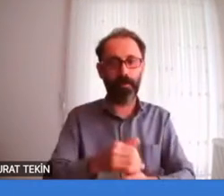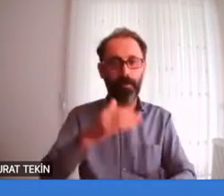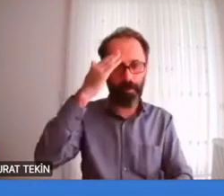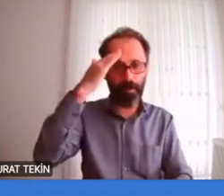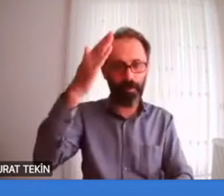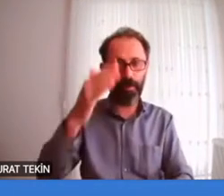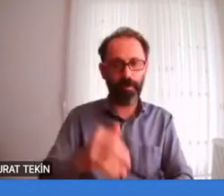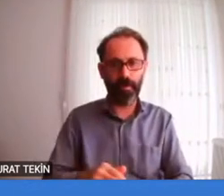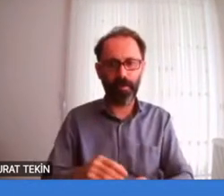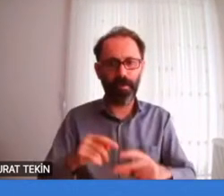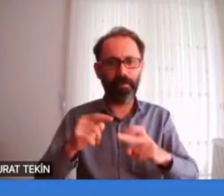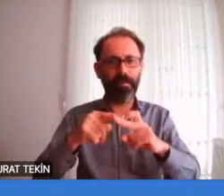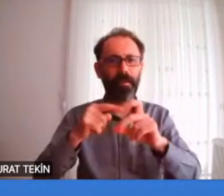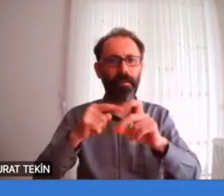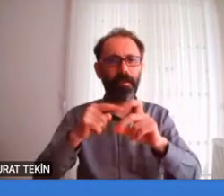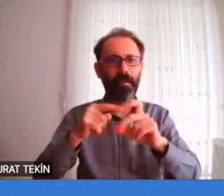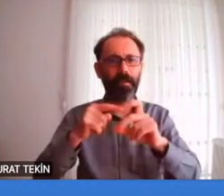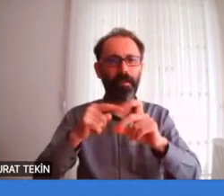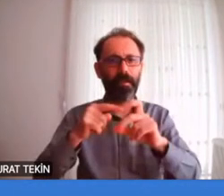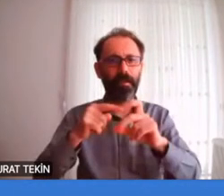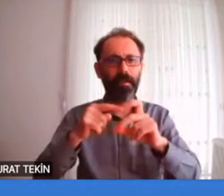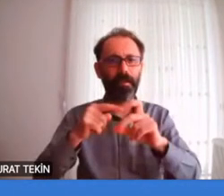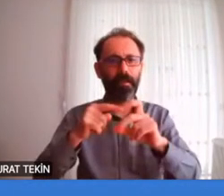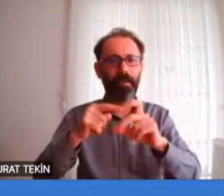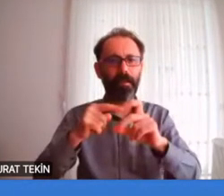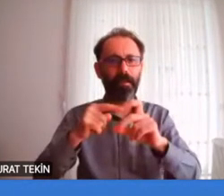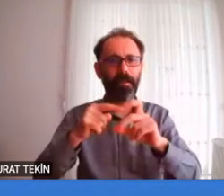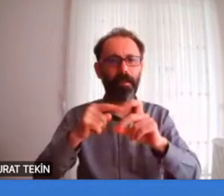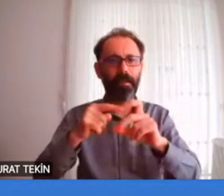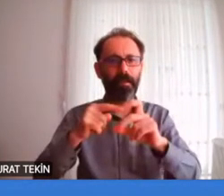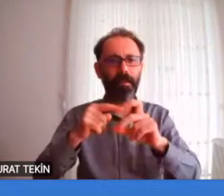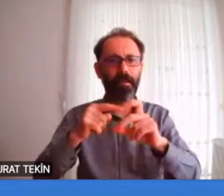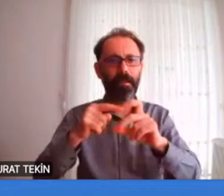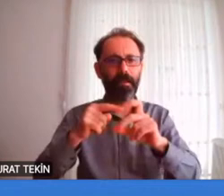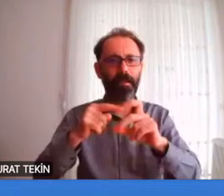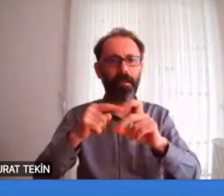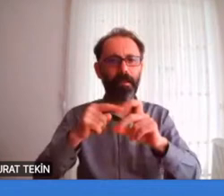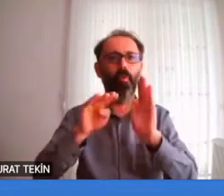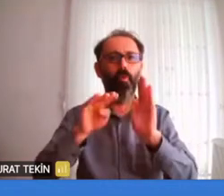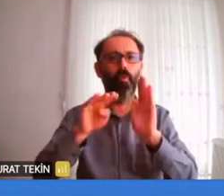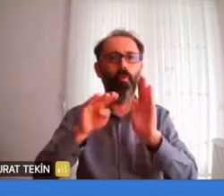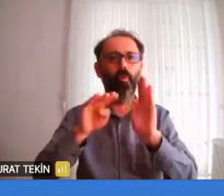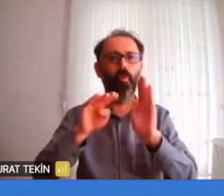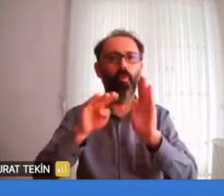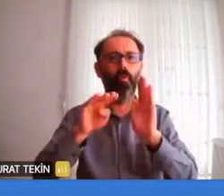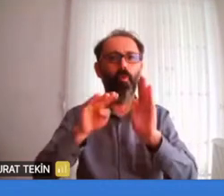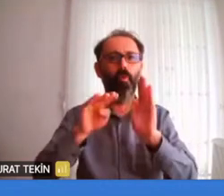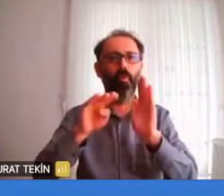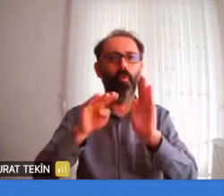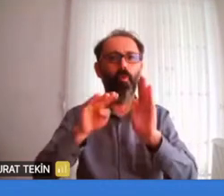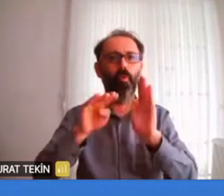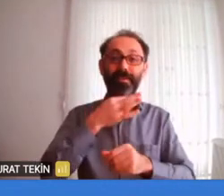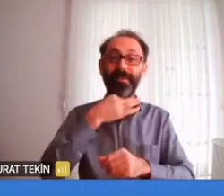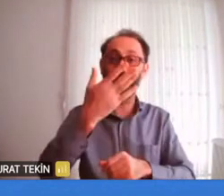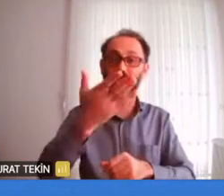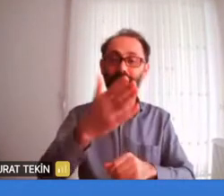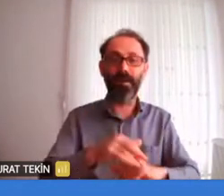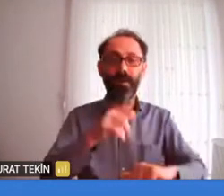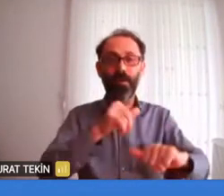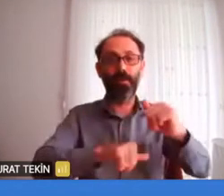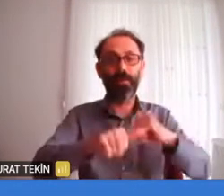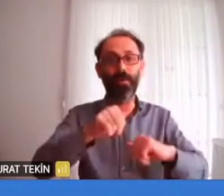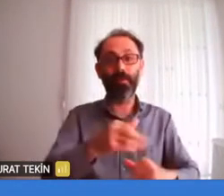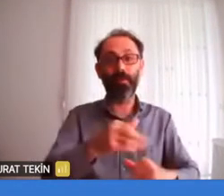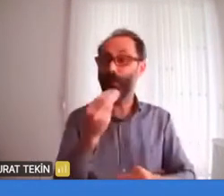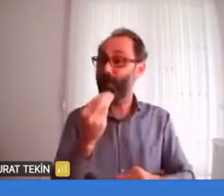Merhaba, ben Reyhan Yılmaz. Öncelikle bu programda bir değer vermeniz için teşekkür ederiz. Ve üniversiteniz için çok